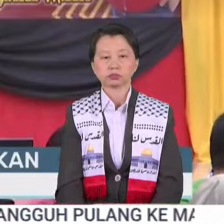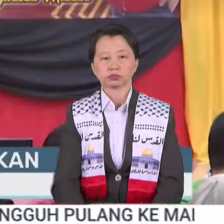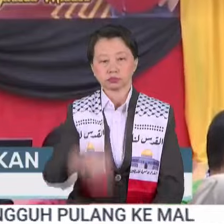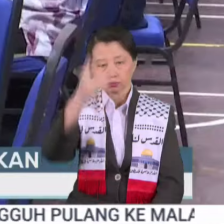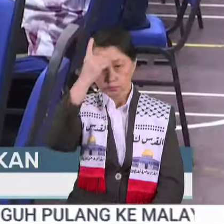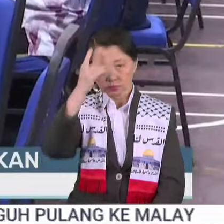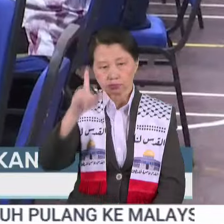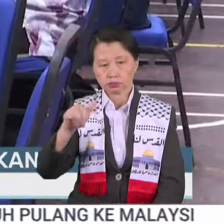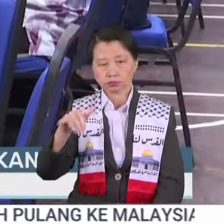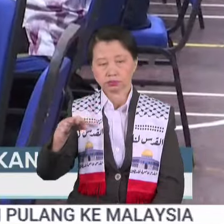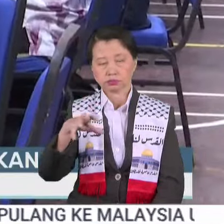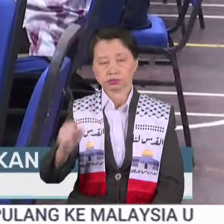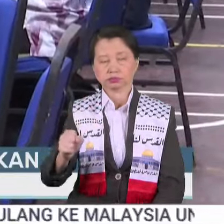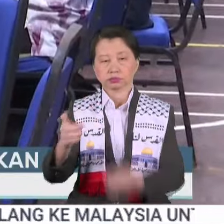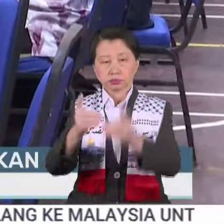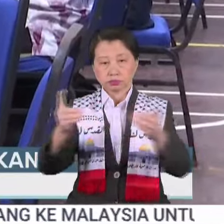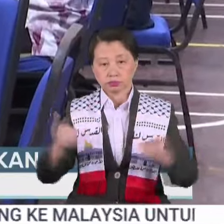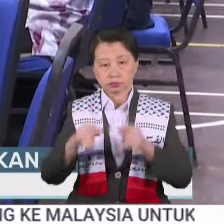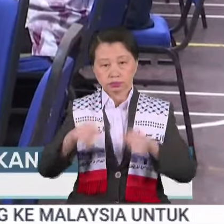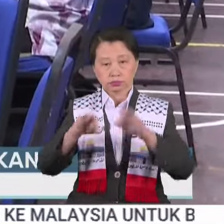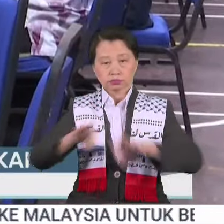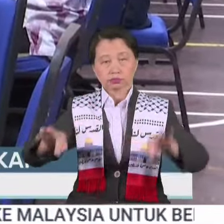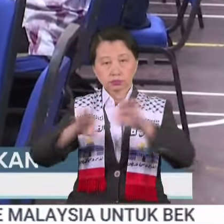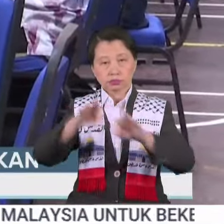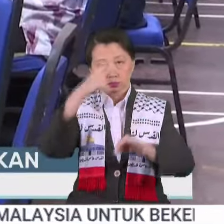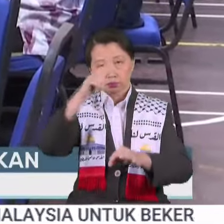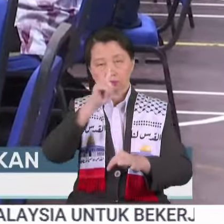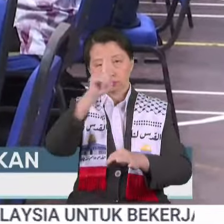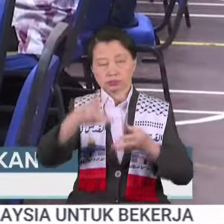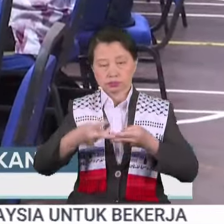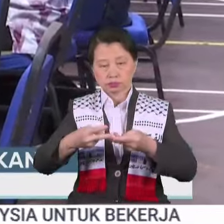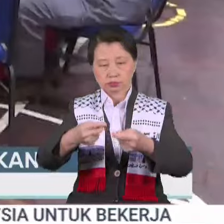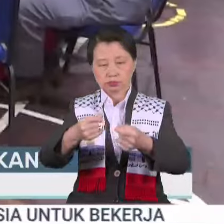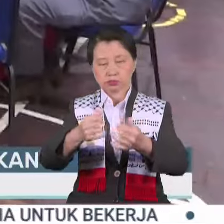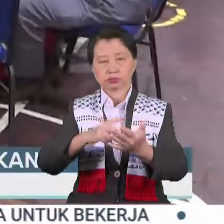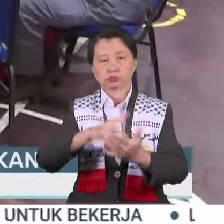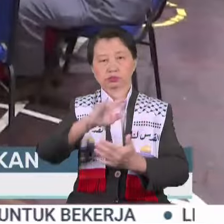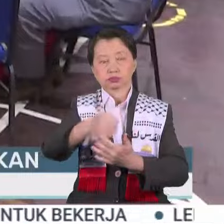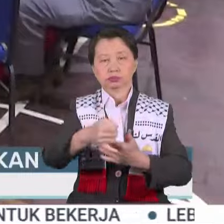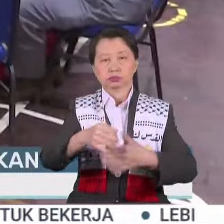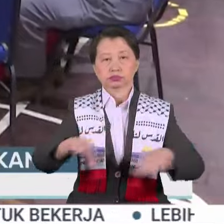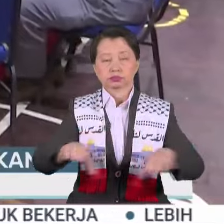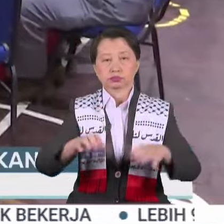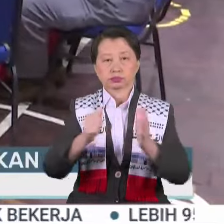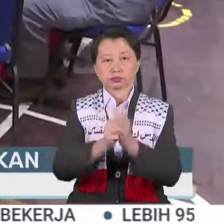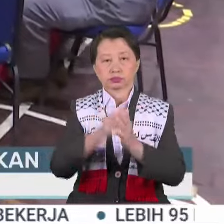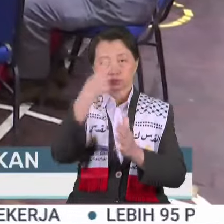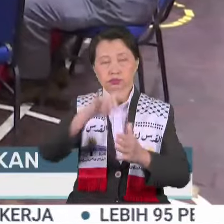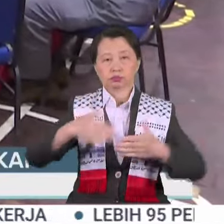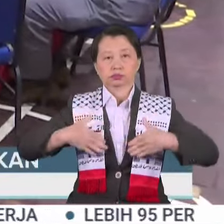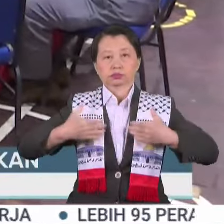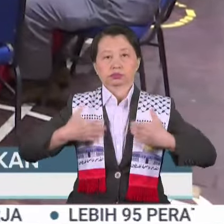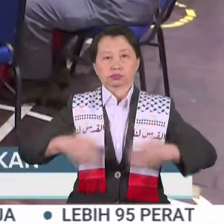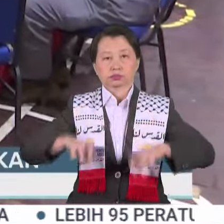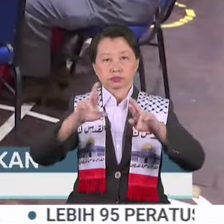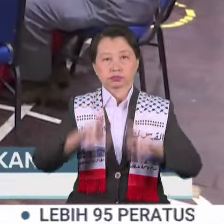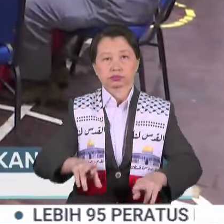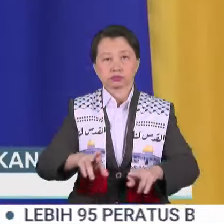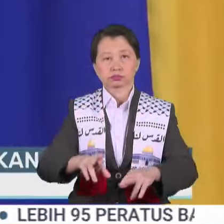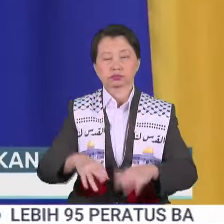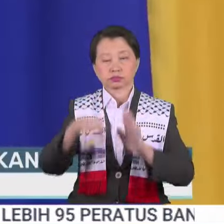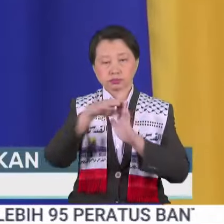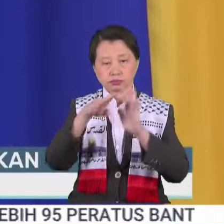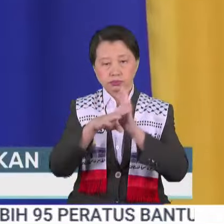Menurut Datuk Limus, kerjasama erat itu penting demi memastikan kelancaran projek pembangunan yang dilaksana demi kesejahteraan rakyat.